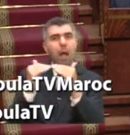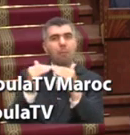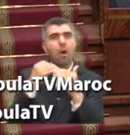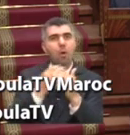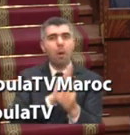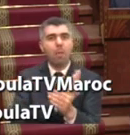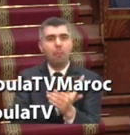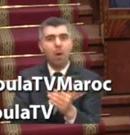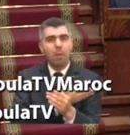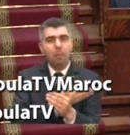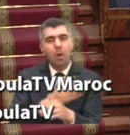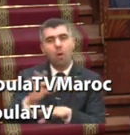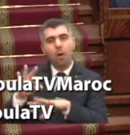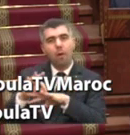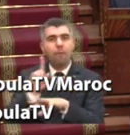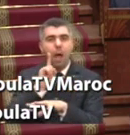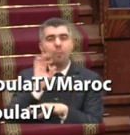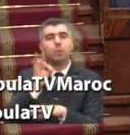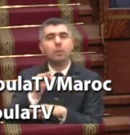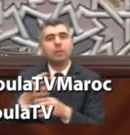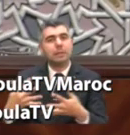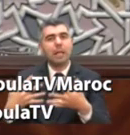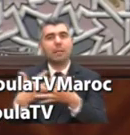الوالدين والزوجة والأطفال، هذا هو التضامن.